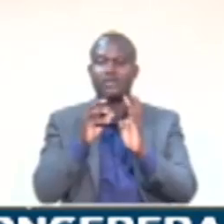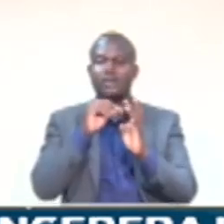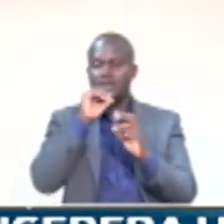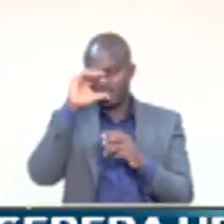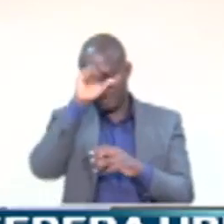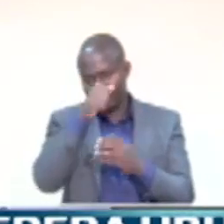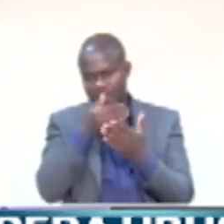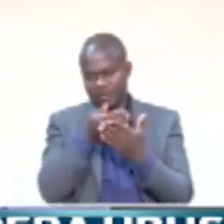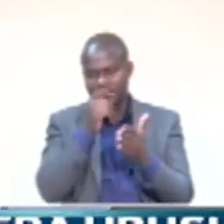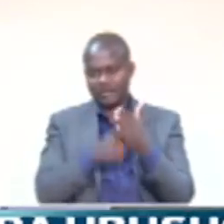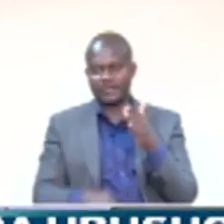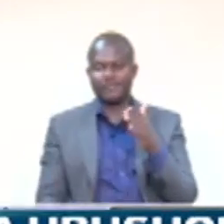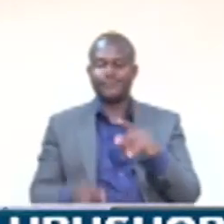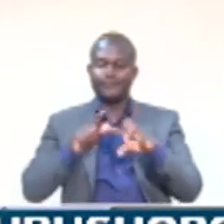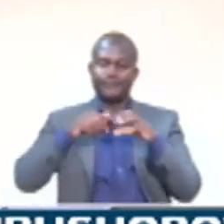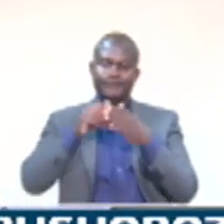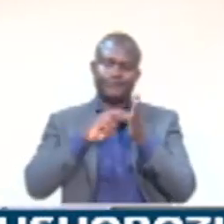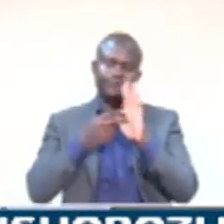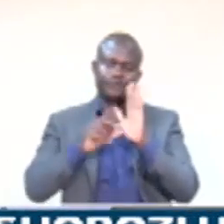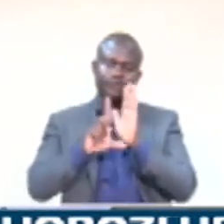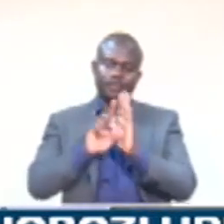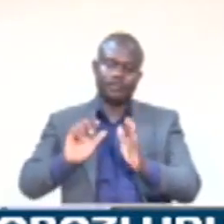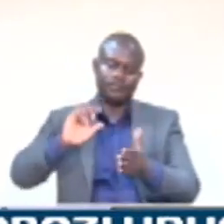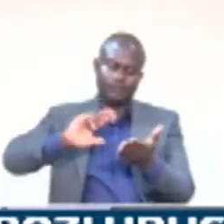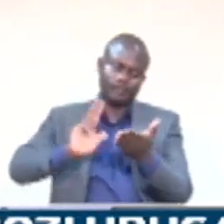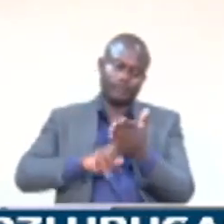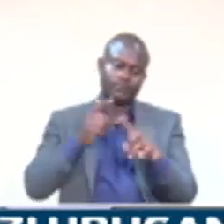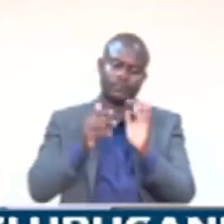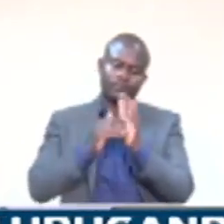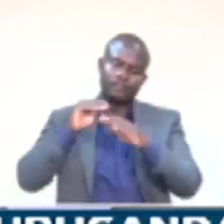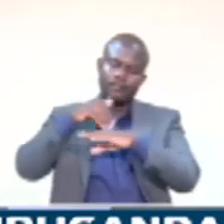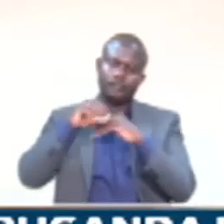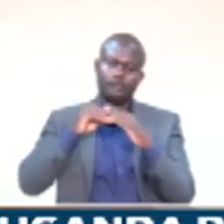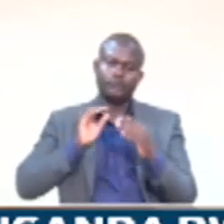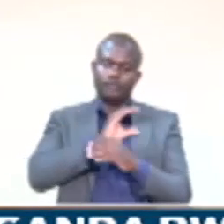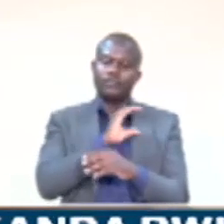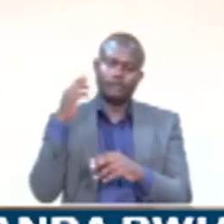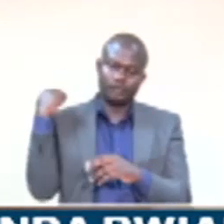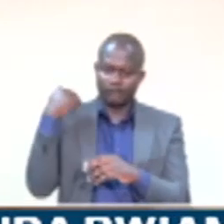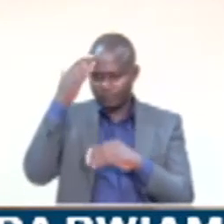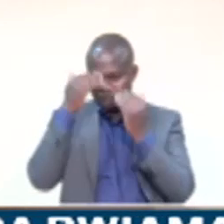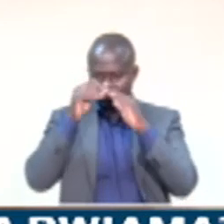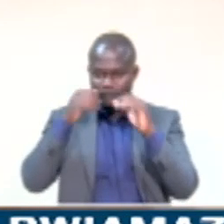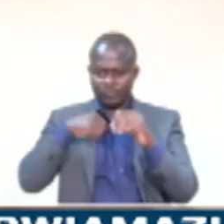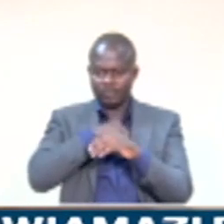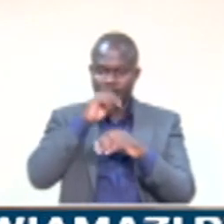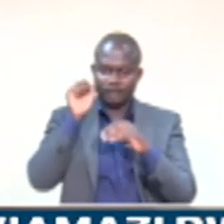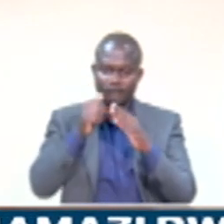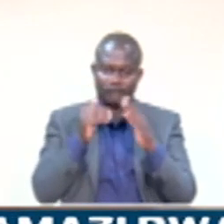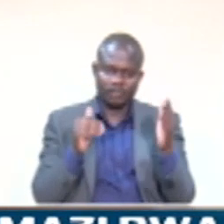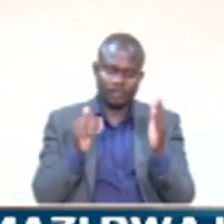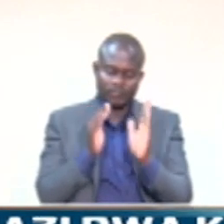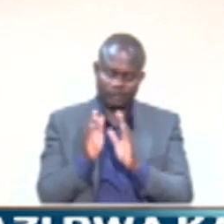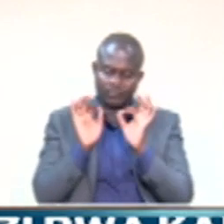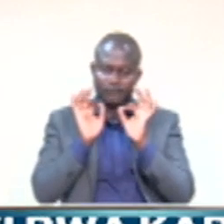mu misoreshereze. Ishingiro ry'umushinga w'itegeko ryemejwe ariko rikazoherezwa muri komisiyo ibishinzwe kugira ngo rizabanze